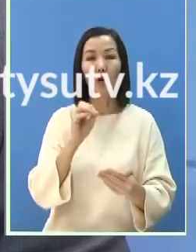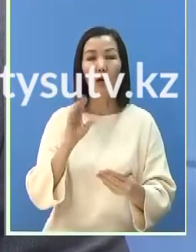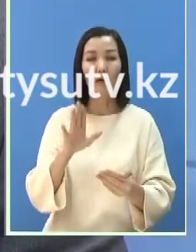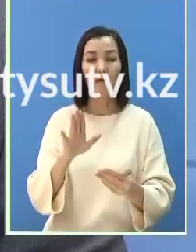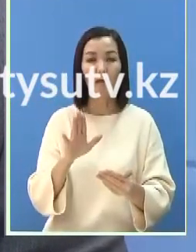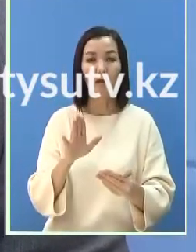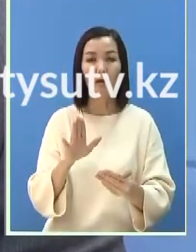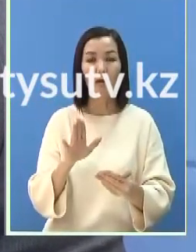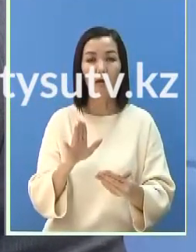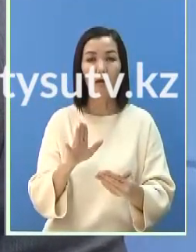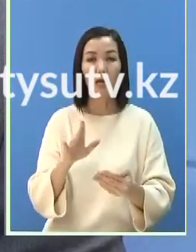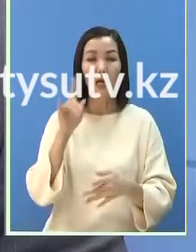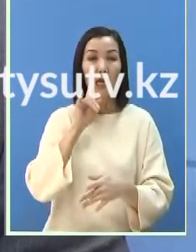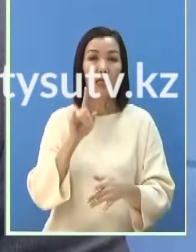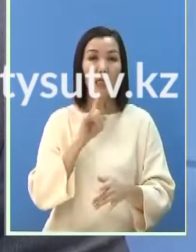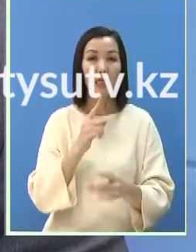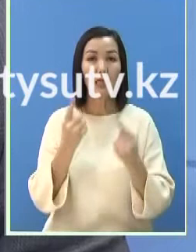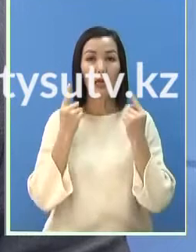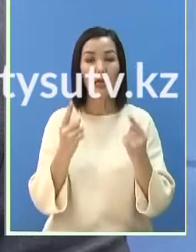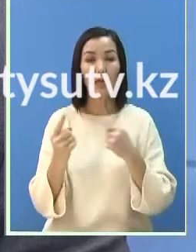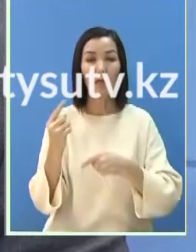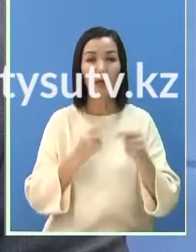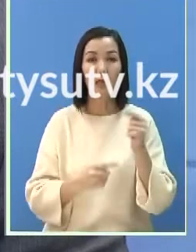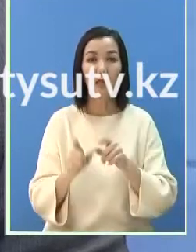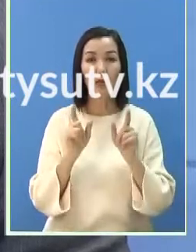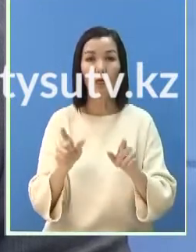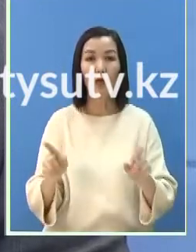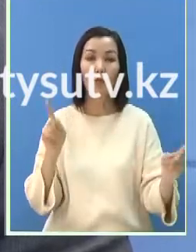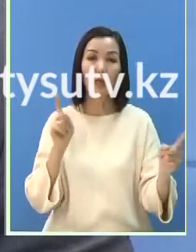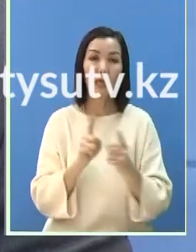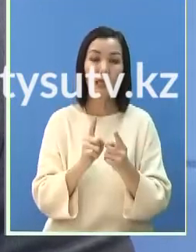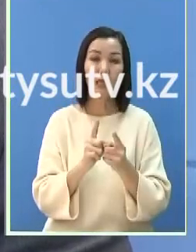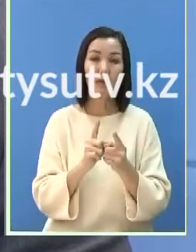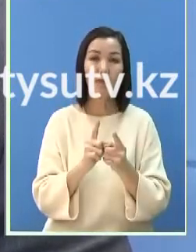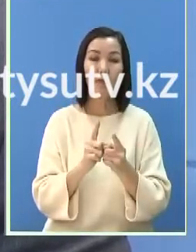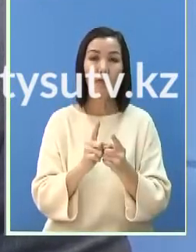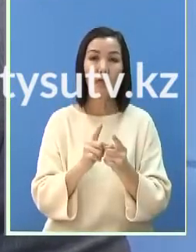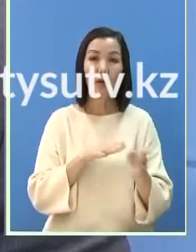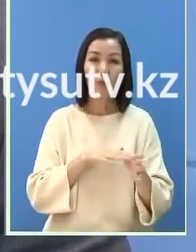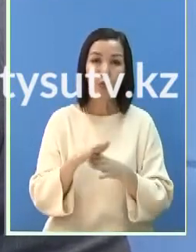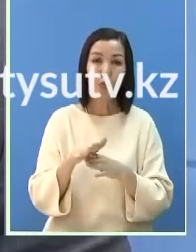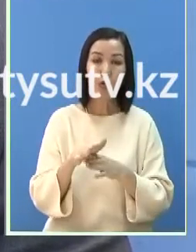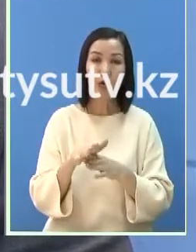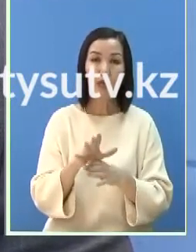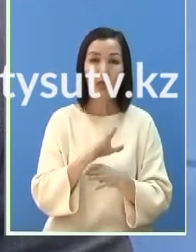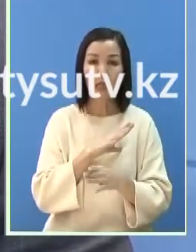Тоқаев еліміздегі ірі бизнес өкілдерімен кездесіп, елімізде болып жатқан ахуалды талқылап,